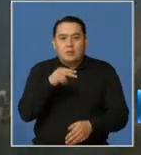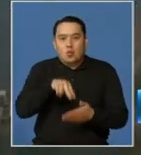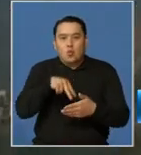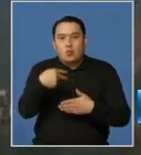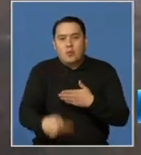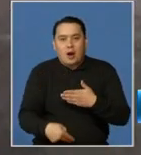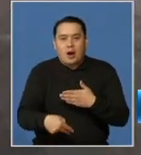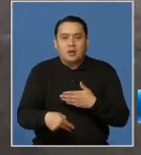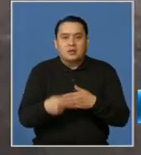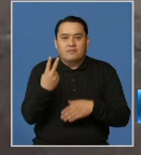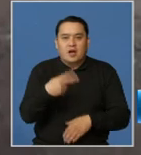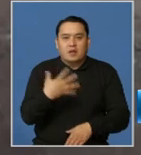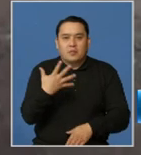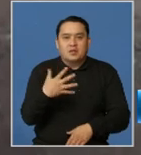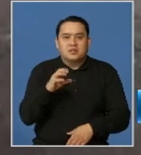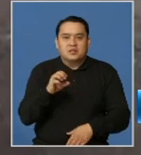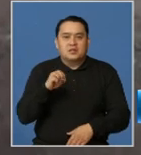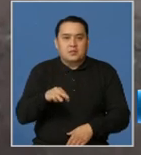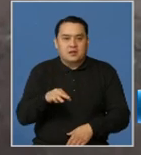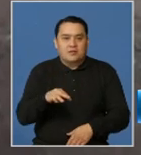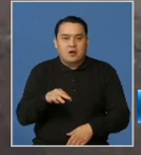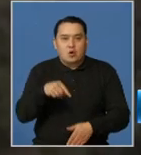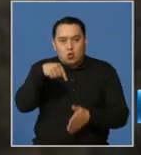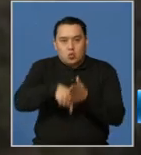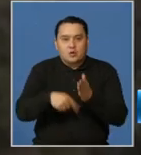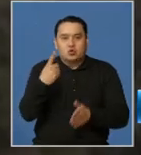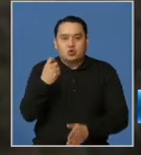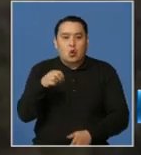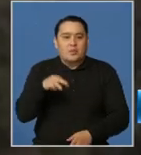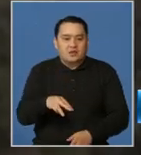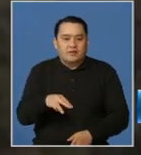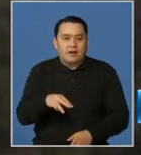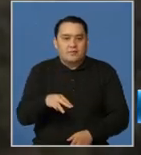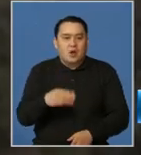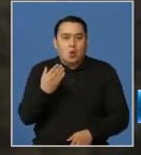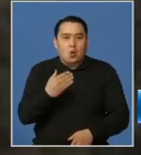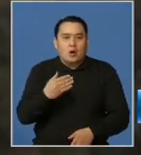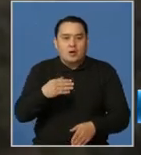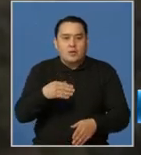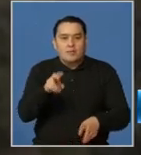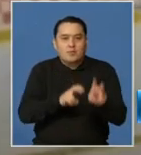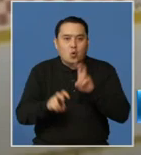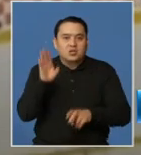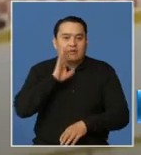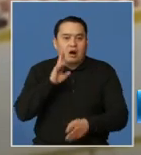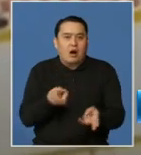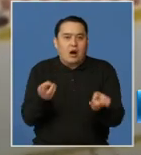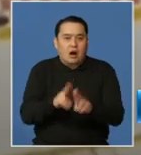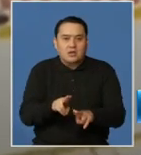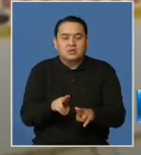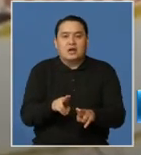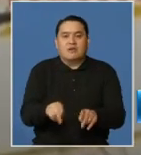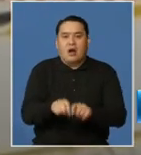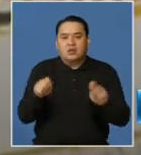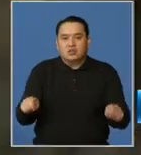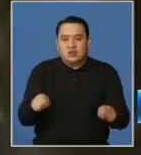в скважину диаметром около 25 сантиметров и глубиной свыше 100 метров. Ее вырыли для поиска воды и оставили без присмотра.